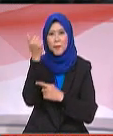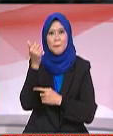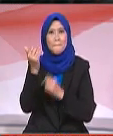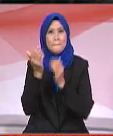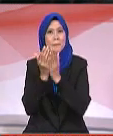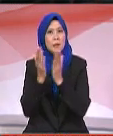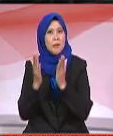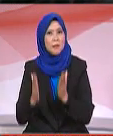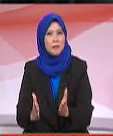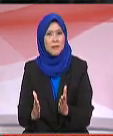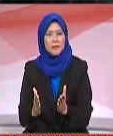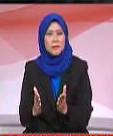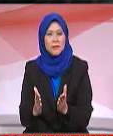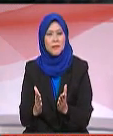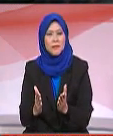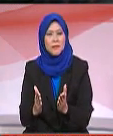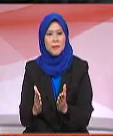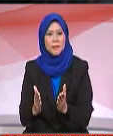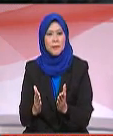ya lama